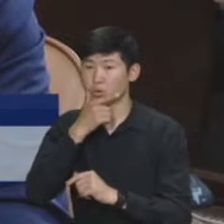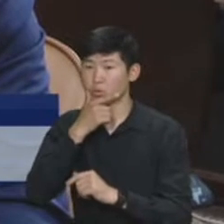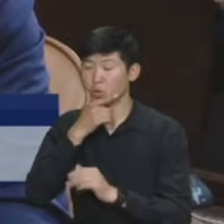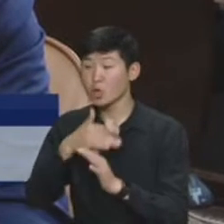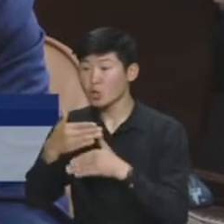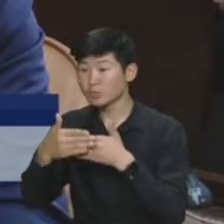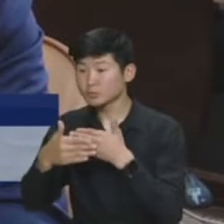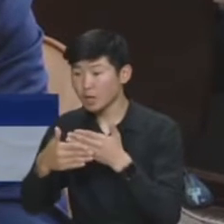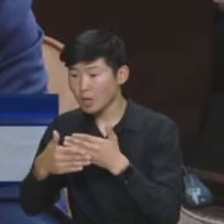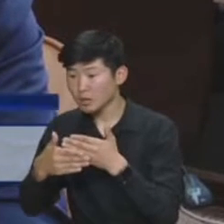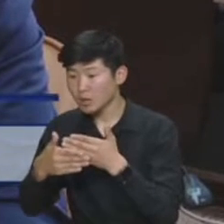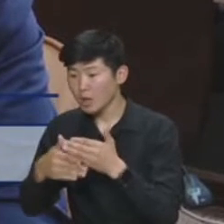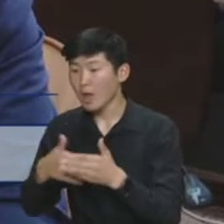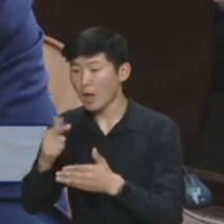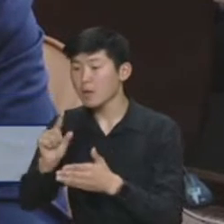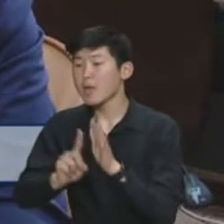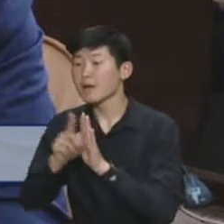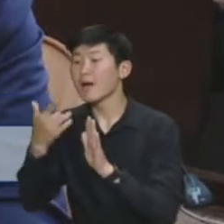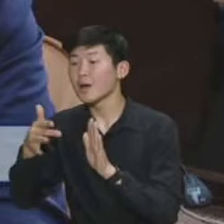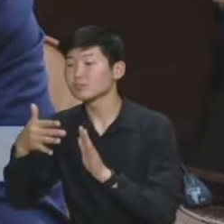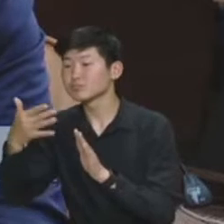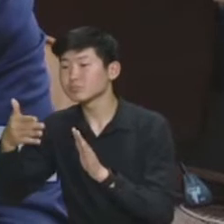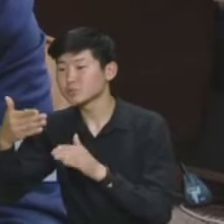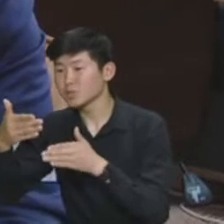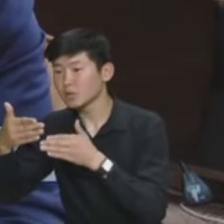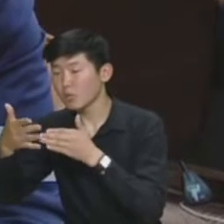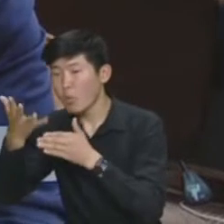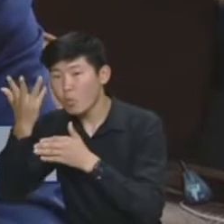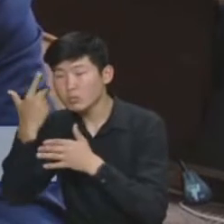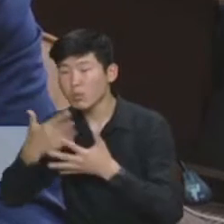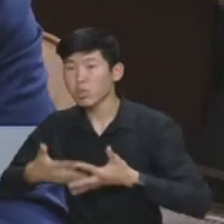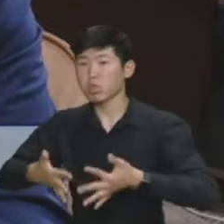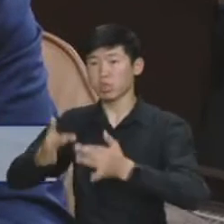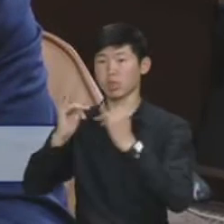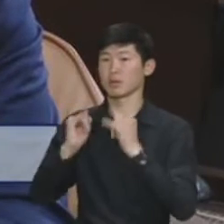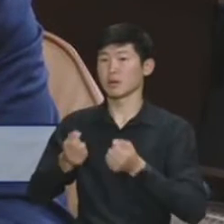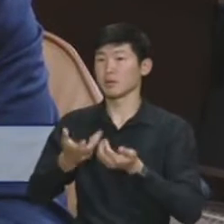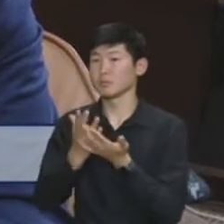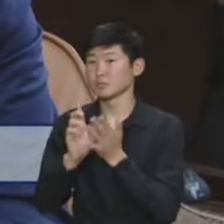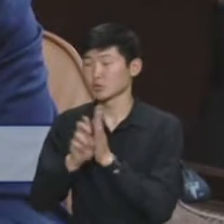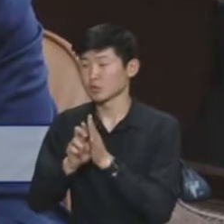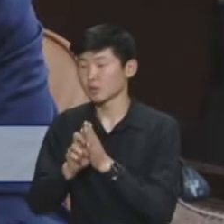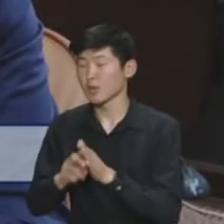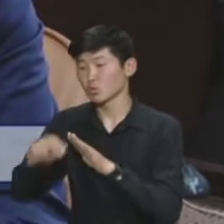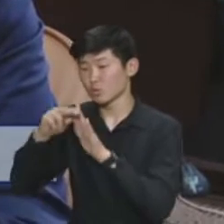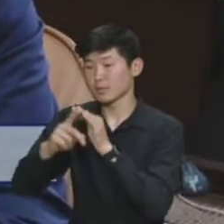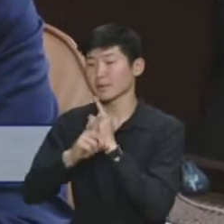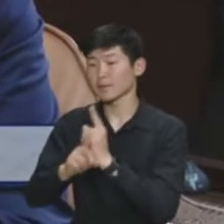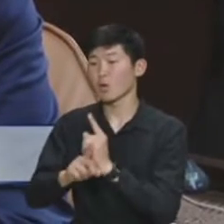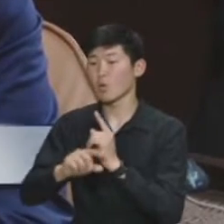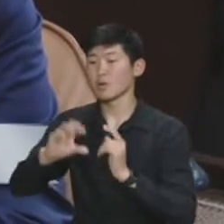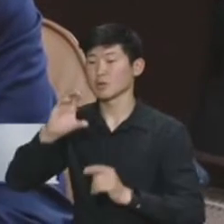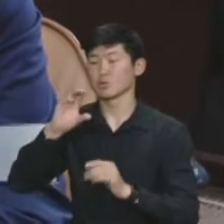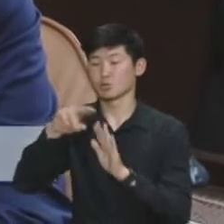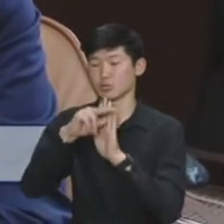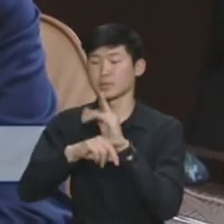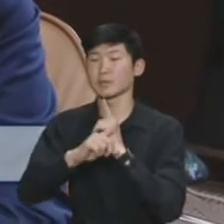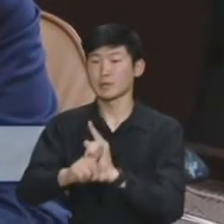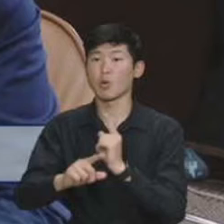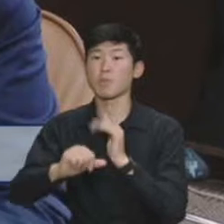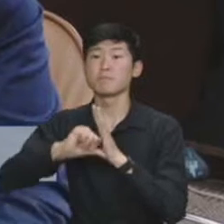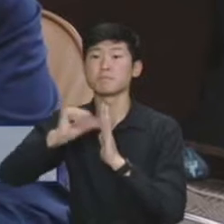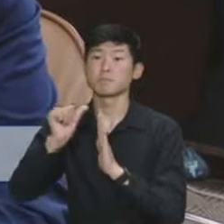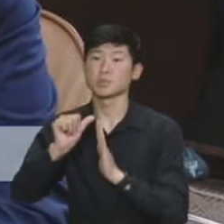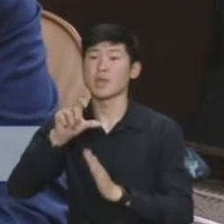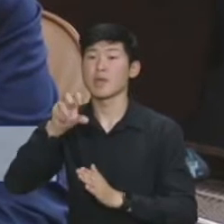том эрүүл мэндийн тохиролд очролт хэмжлэл үүсгэж байгаа. За стандарт бус юмуд маш их зарагдчих байна. Ялангуяа одоо